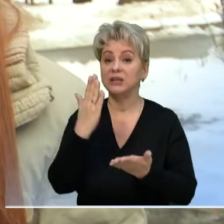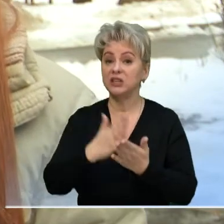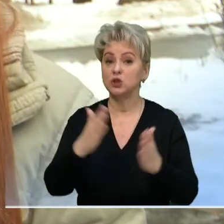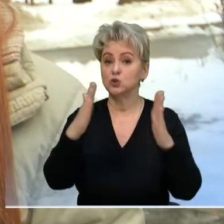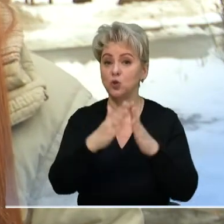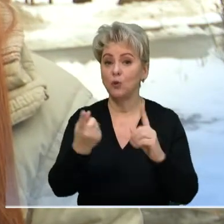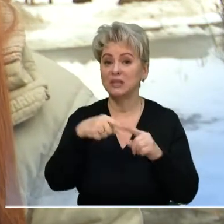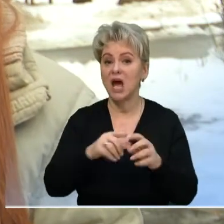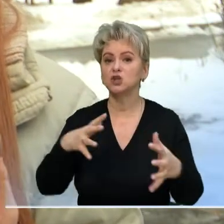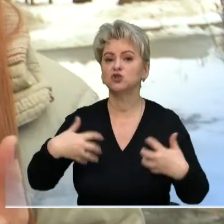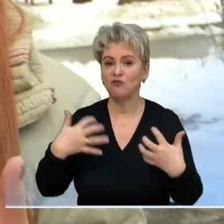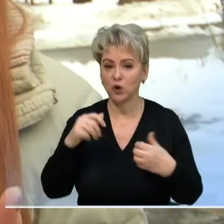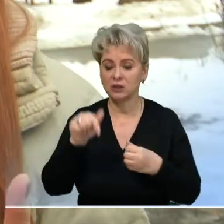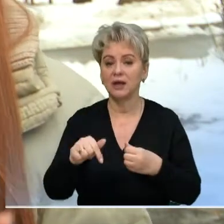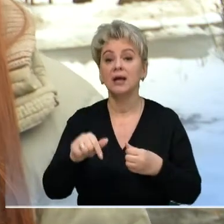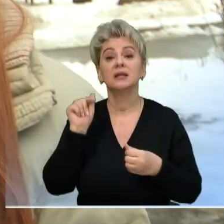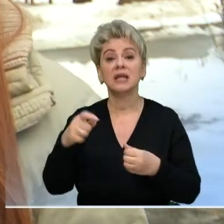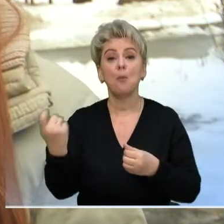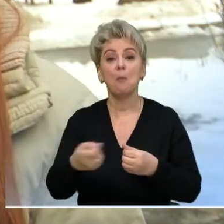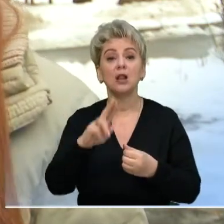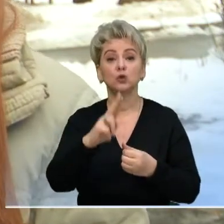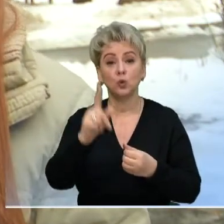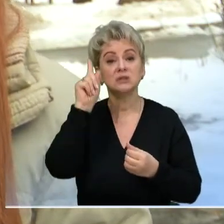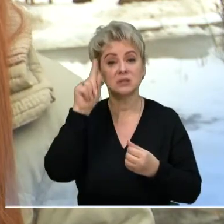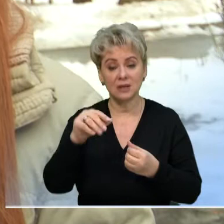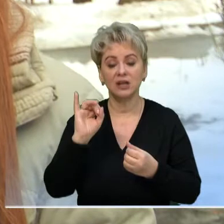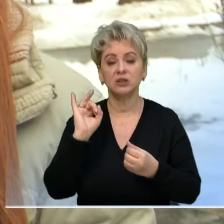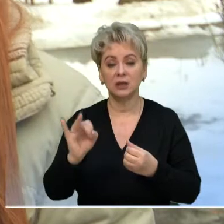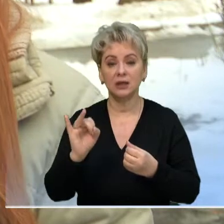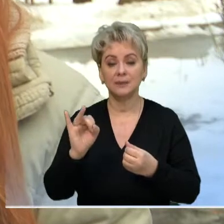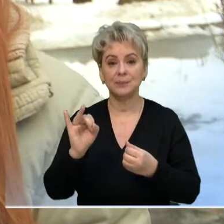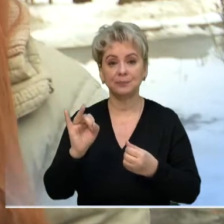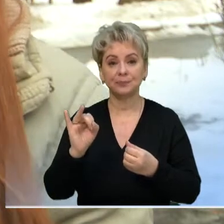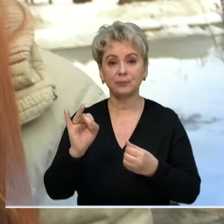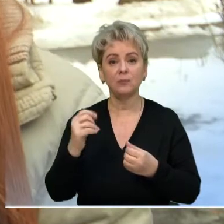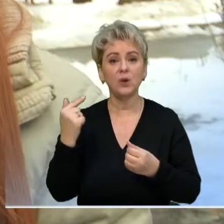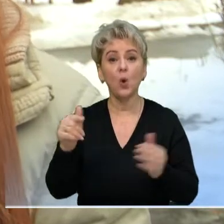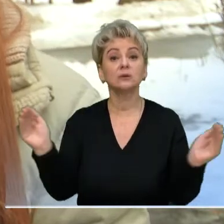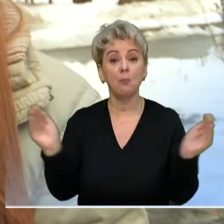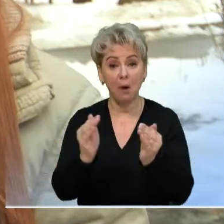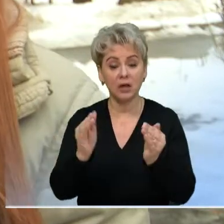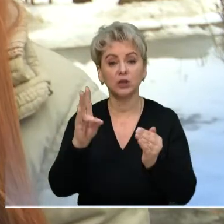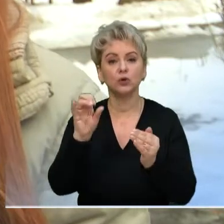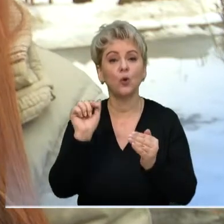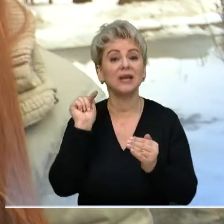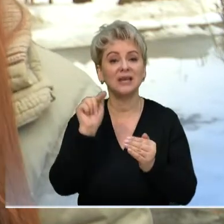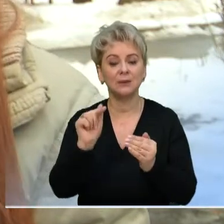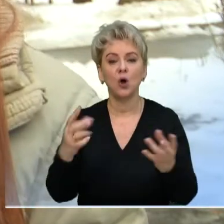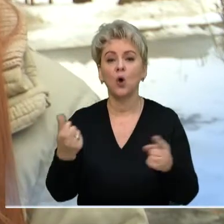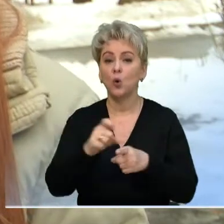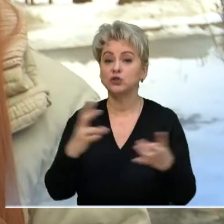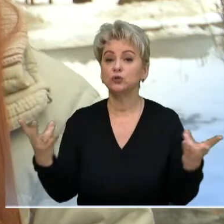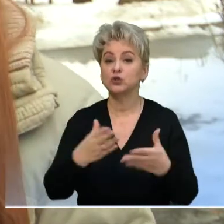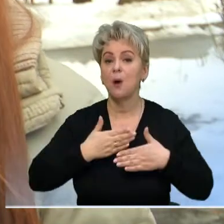животных, о нем достаточно мало известно. И он небольшой, но им очень